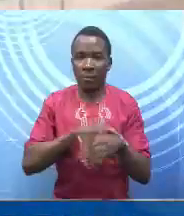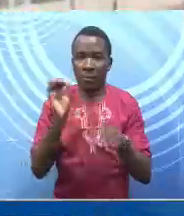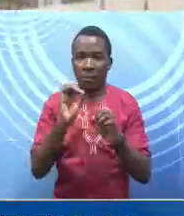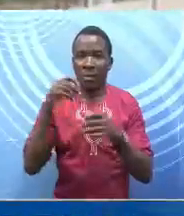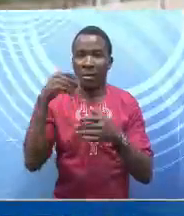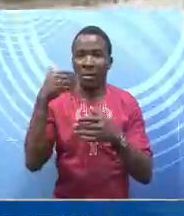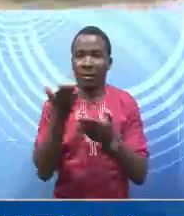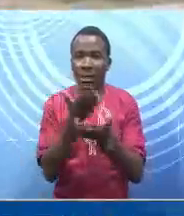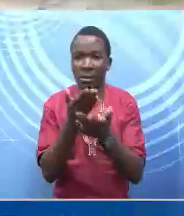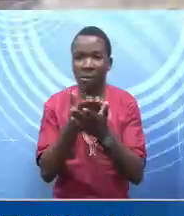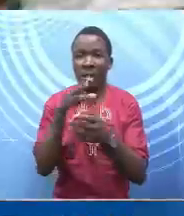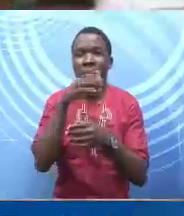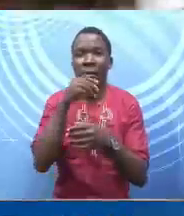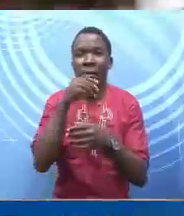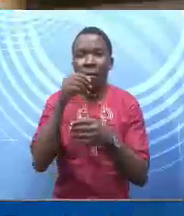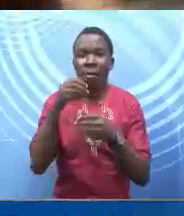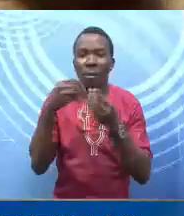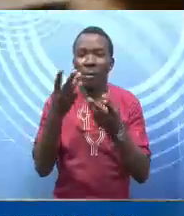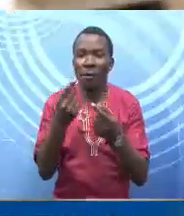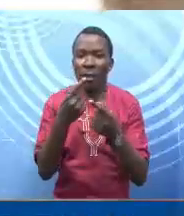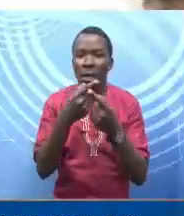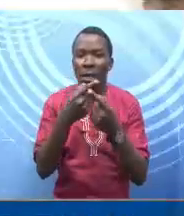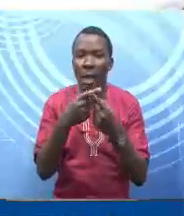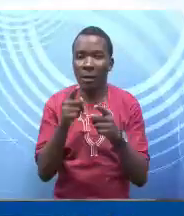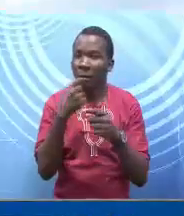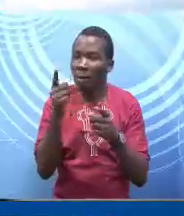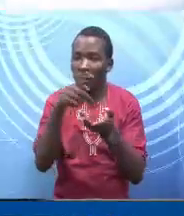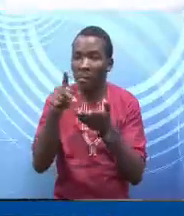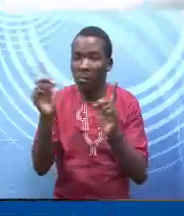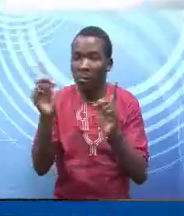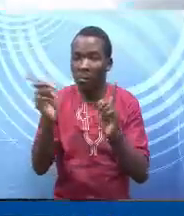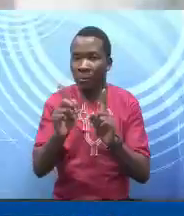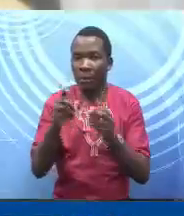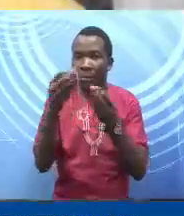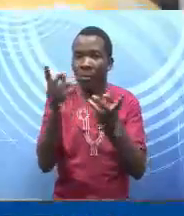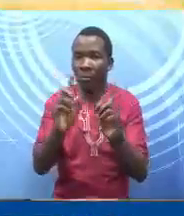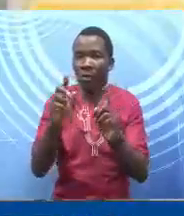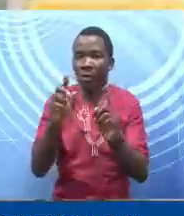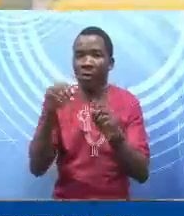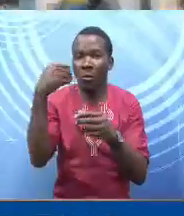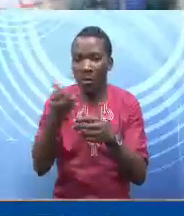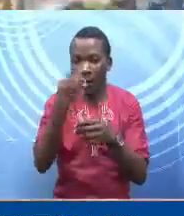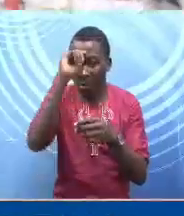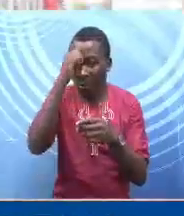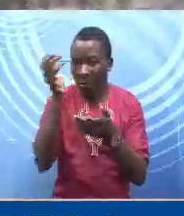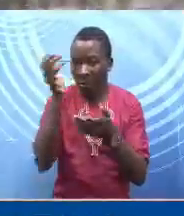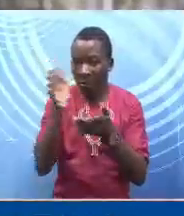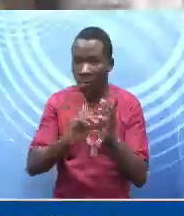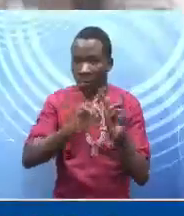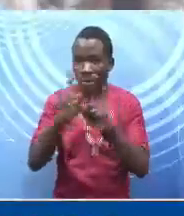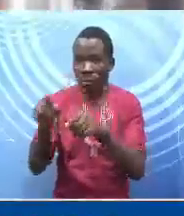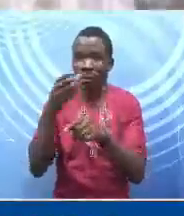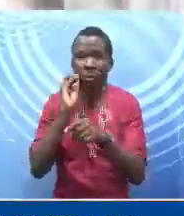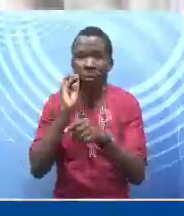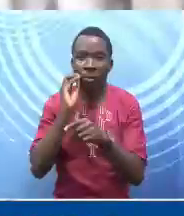uyu mugabo kumuha amafaranga ariko ngo amubwira ko ntayamuha ndetse ngo nta nayateze kuzamuha. Nyuma yo kurakara ngo yisubira mu rugo ariko ngaza gutumwaho n'uyu